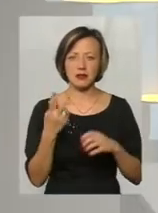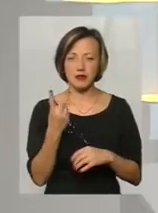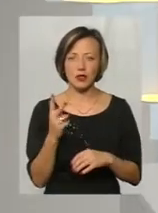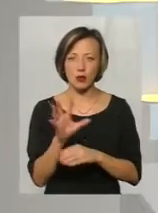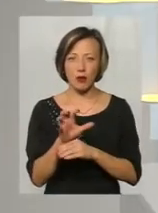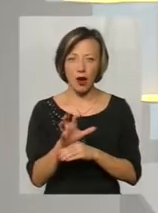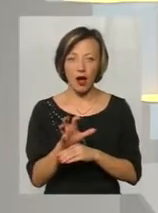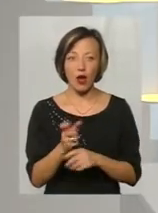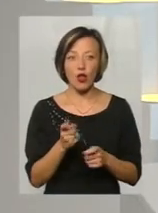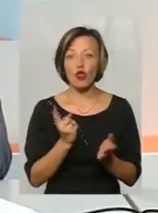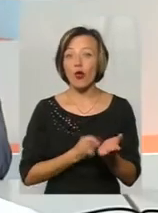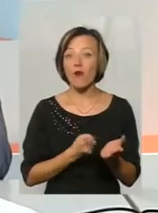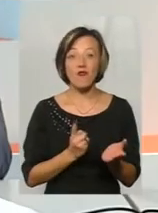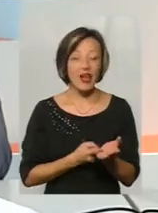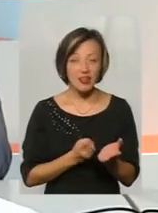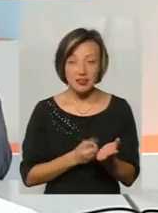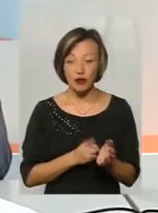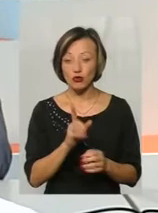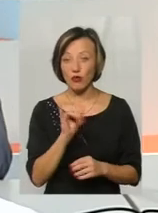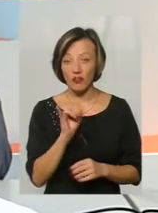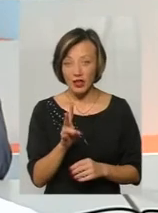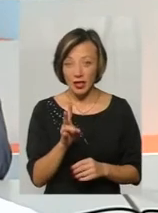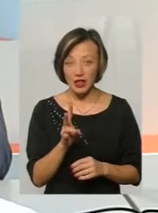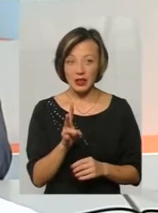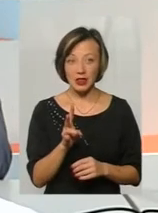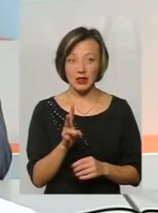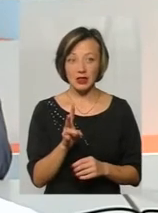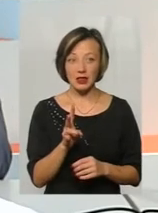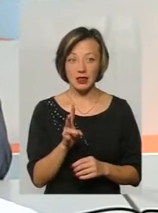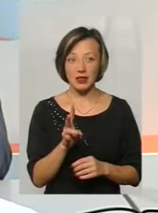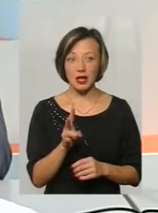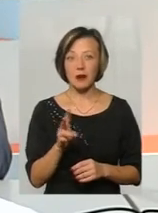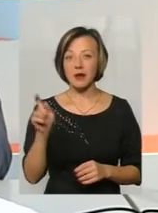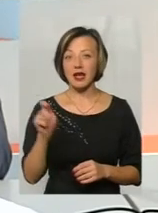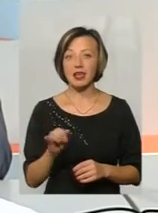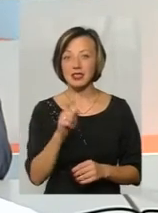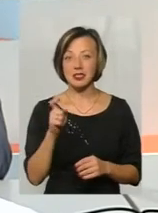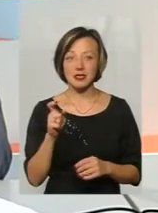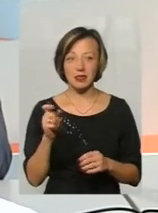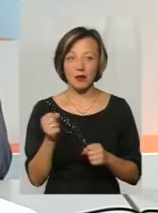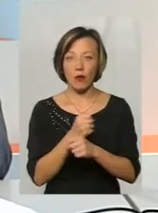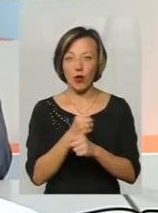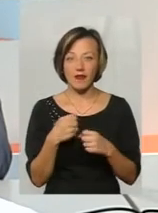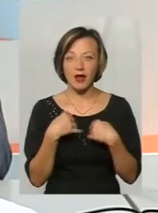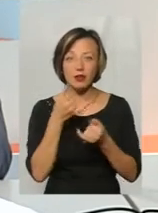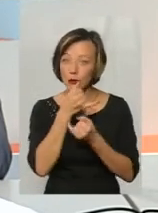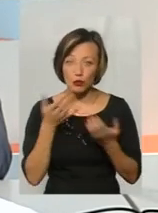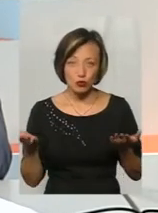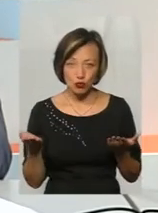собаки, довести, що він приїхав з тестування, як зараз це називається, чи з собачих боїв, я не